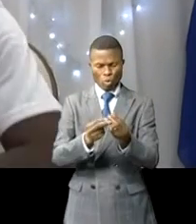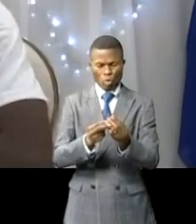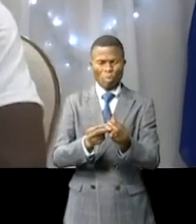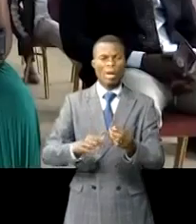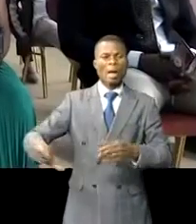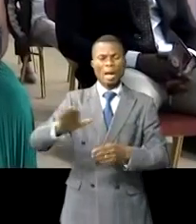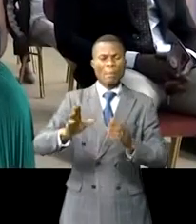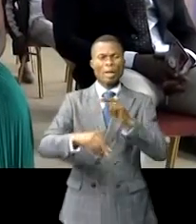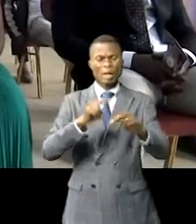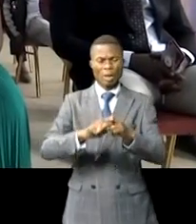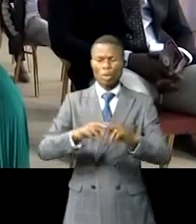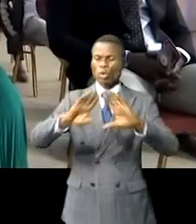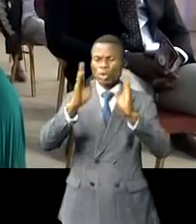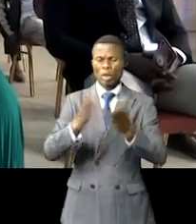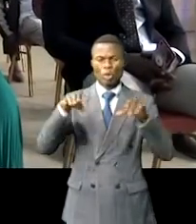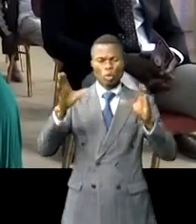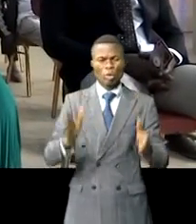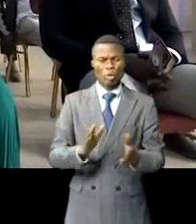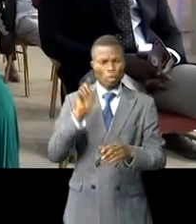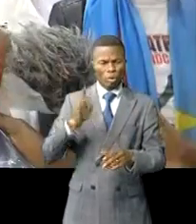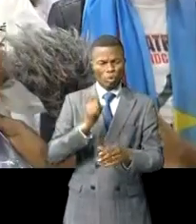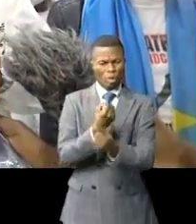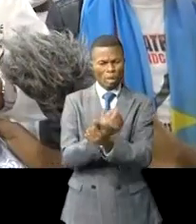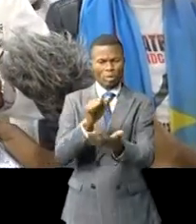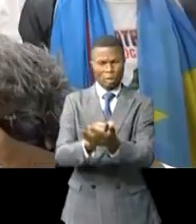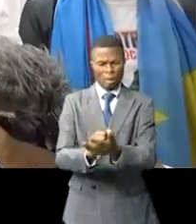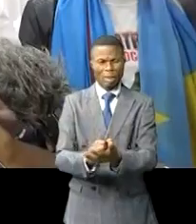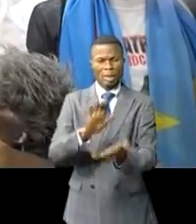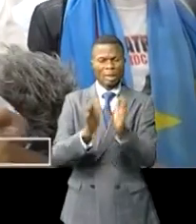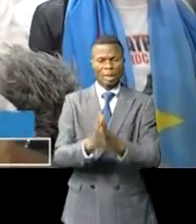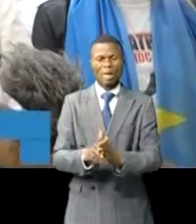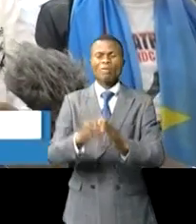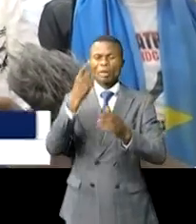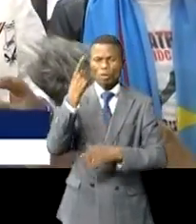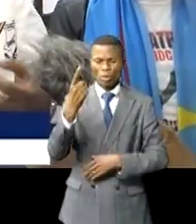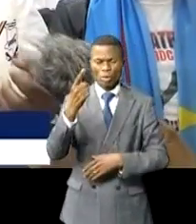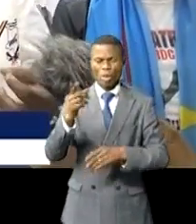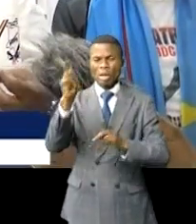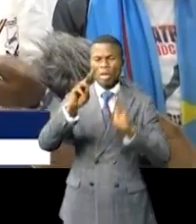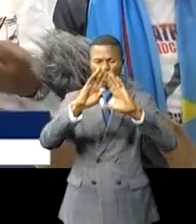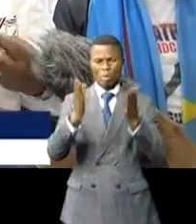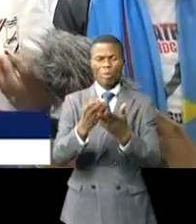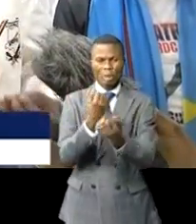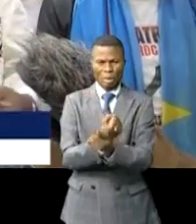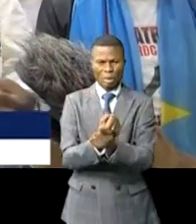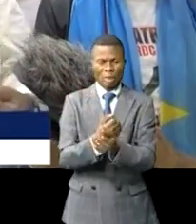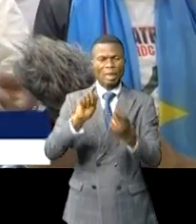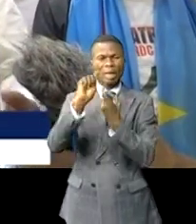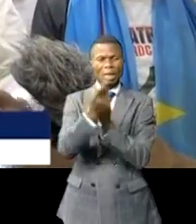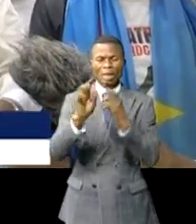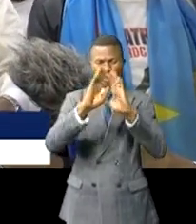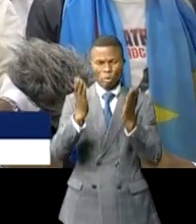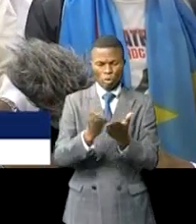qui appartient à tous les Congolais. Soyons unis, j'appelle tous les Congolais, respecter toutes les tribus. Si nous avons